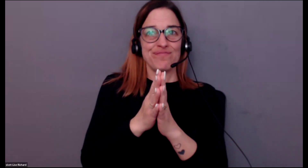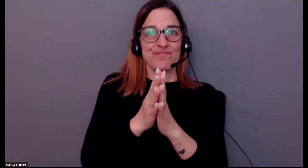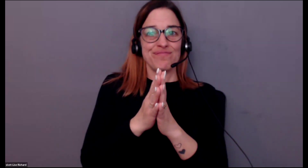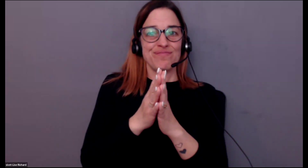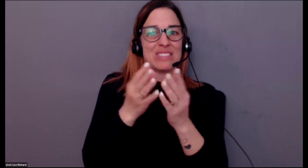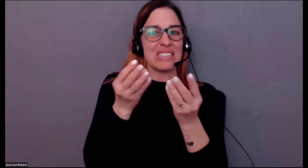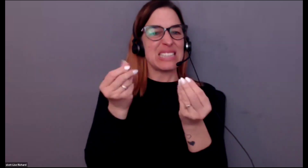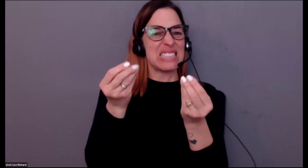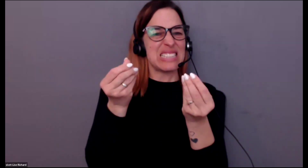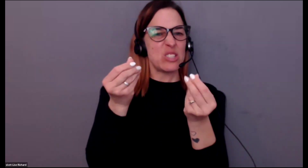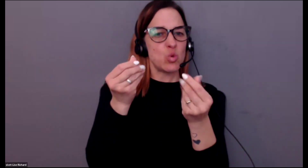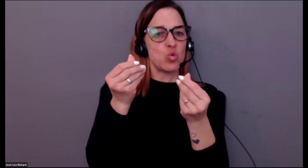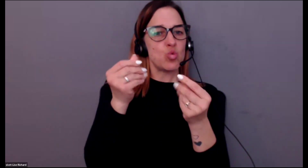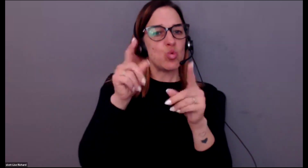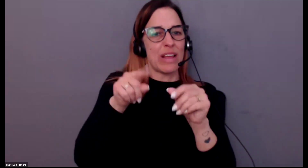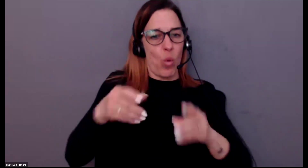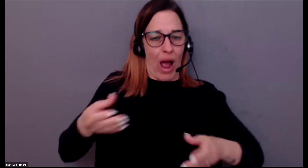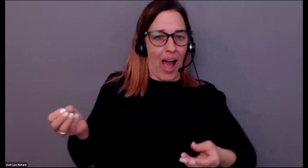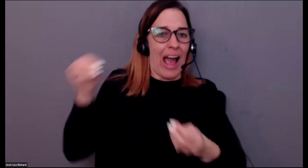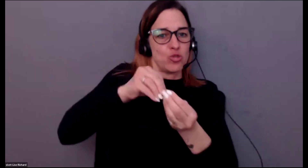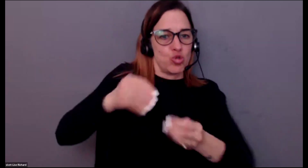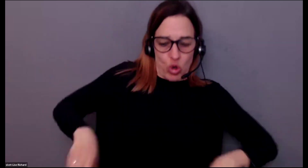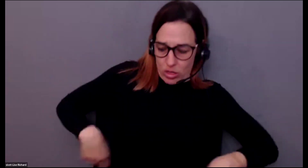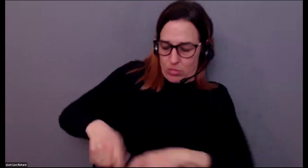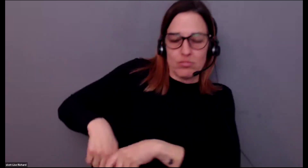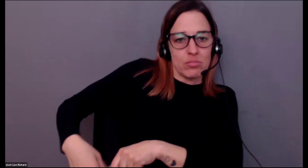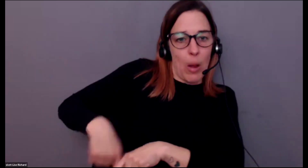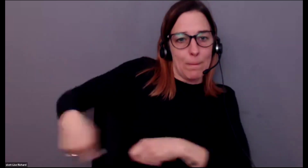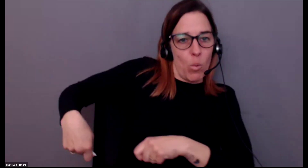de tissu, tu sais, qui s'attache sur le côté, là, avec une boucle.